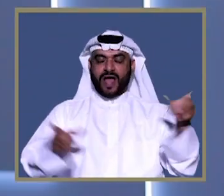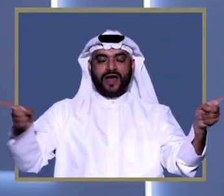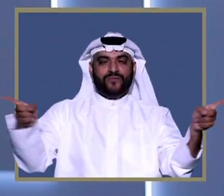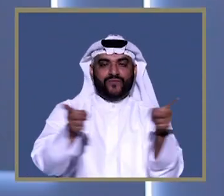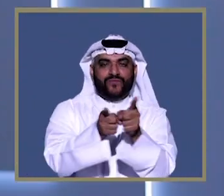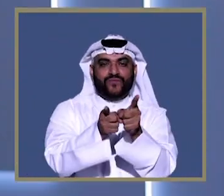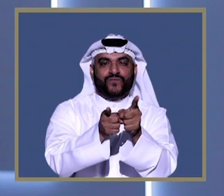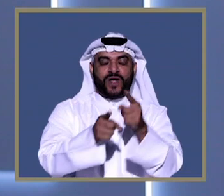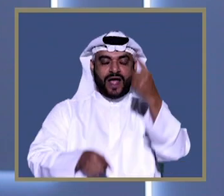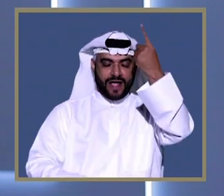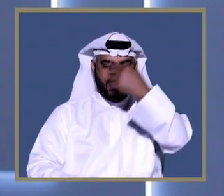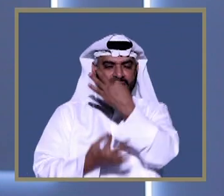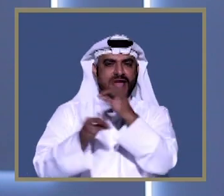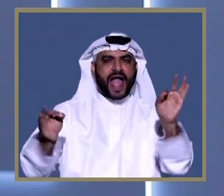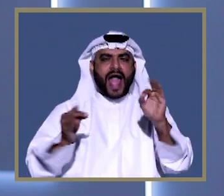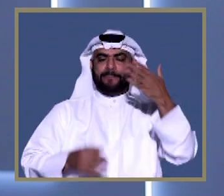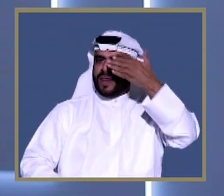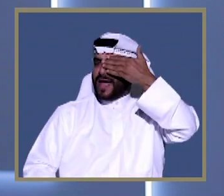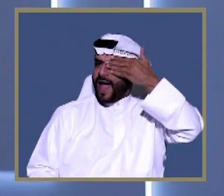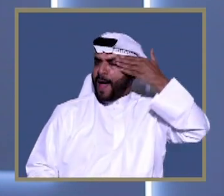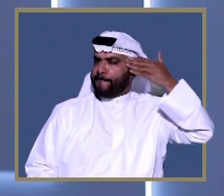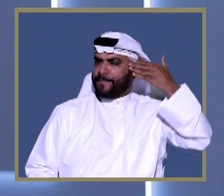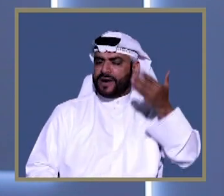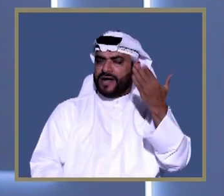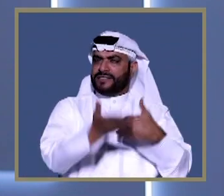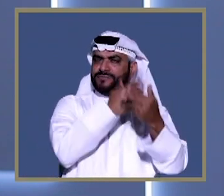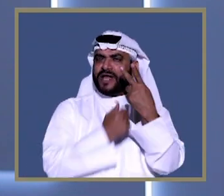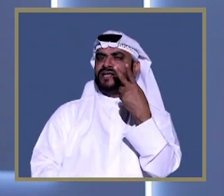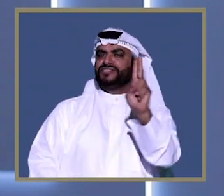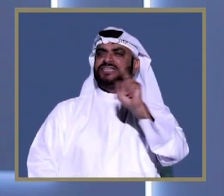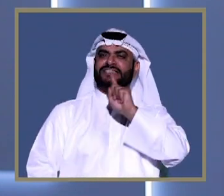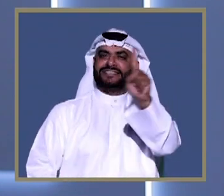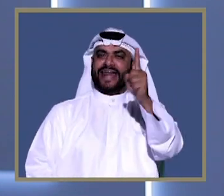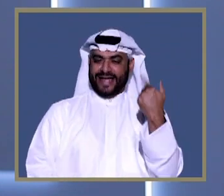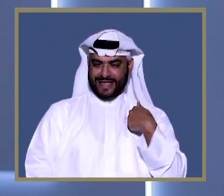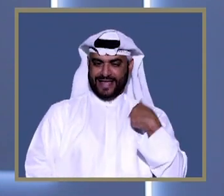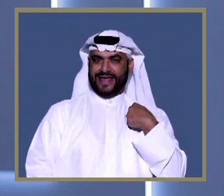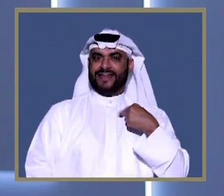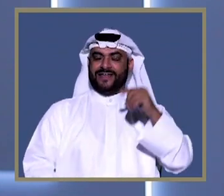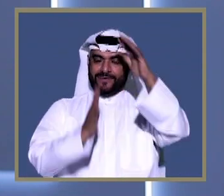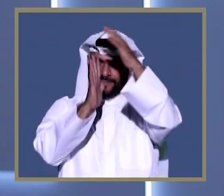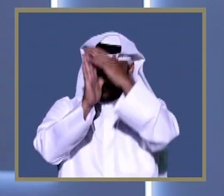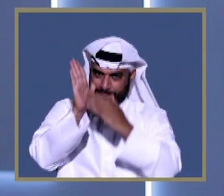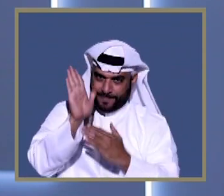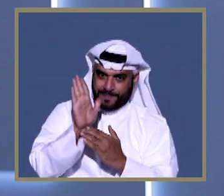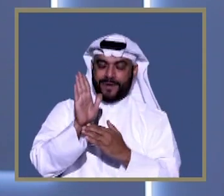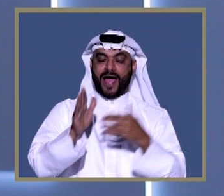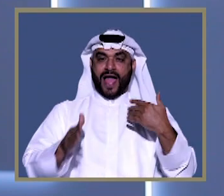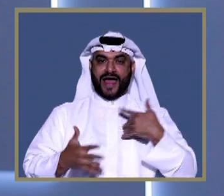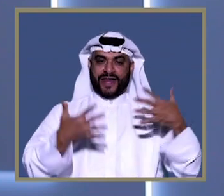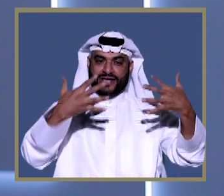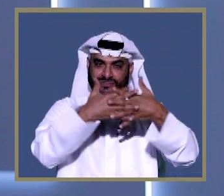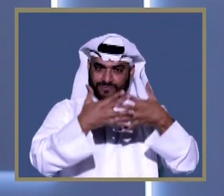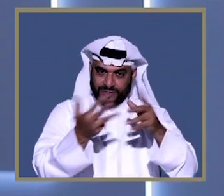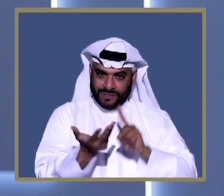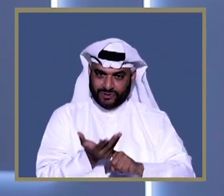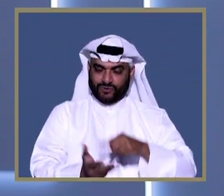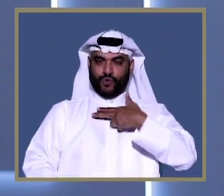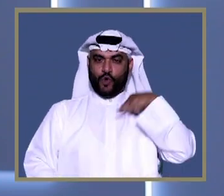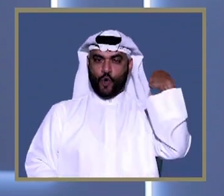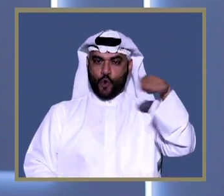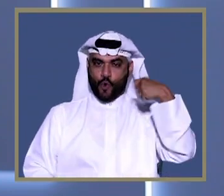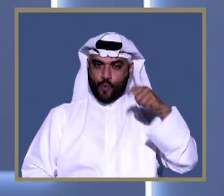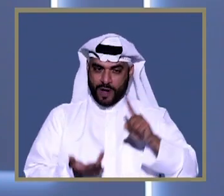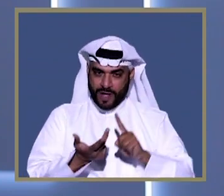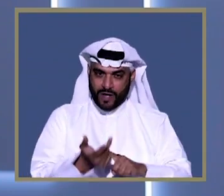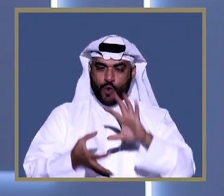عن السيرة الذاتية والخبرات خلال 20 سنة التي مضت ما بين قطاع خاص وحكومي وأيضا